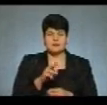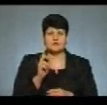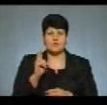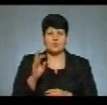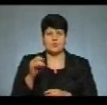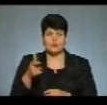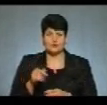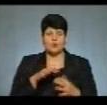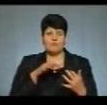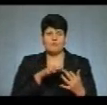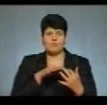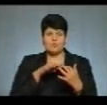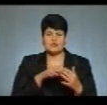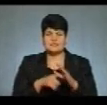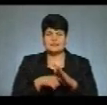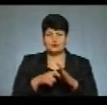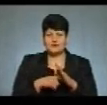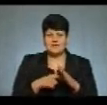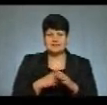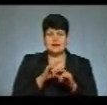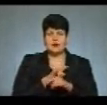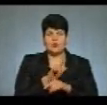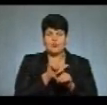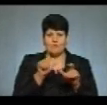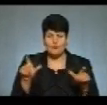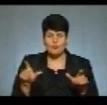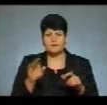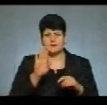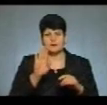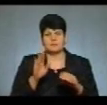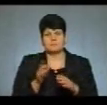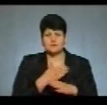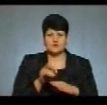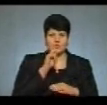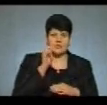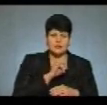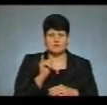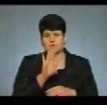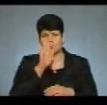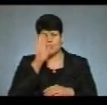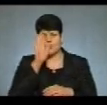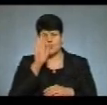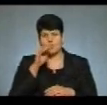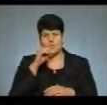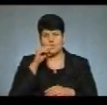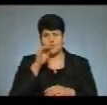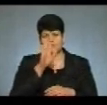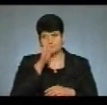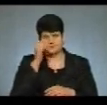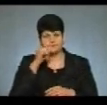за Донецький аеропорт між українськими військовиками і проросійськими бандформуваннями і російськими військами розпочались